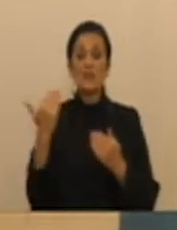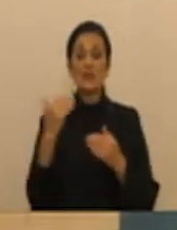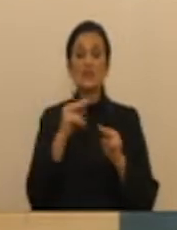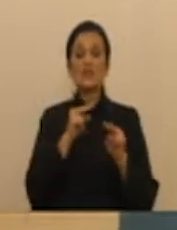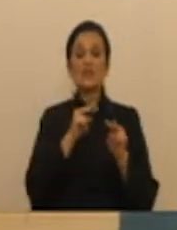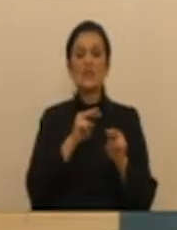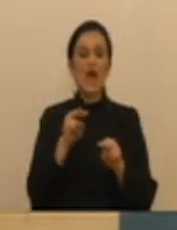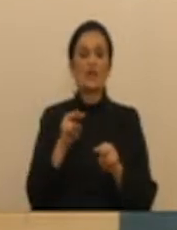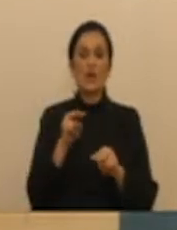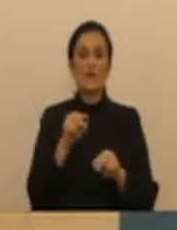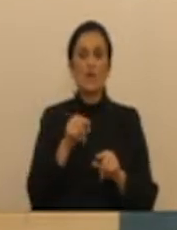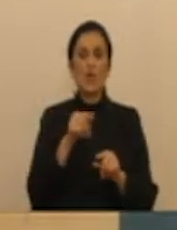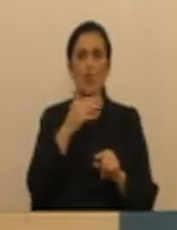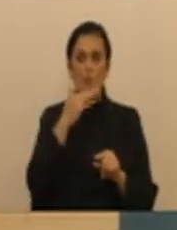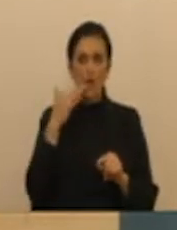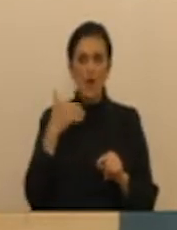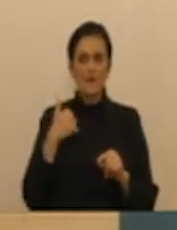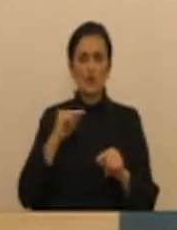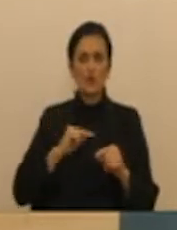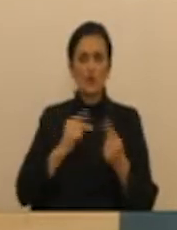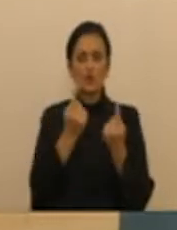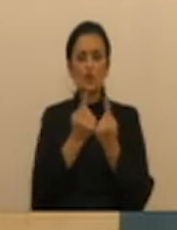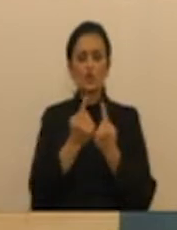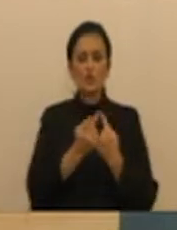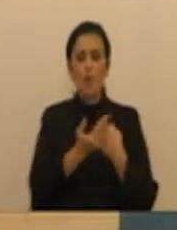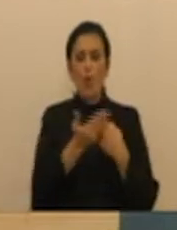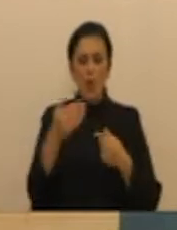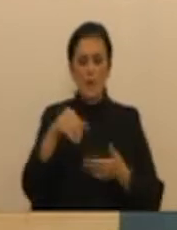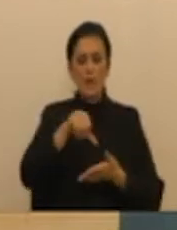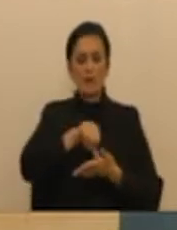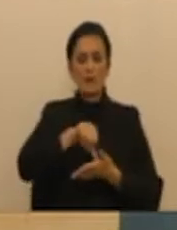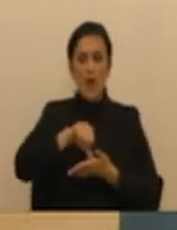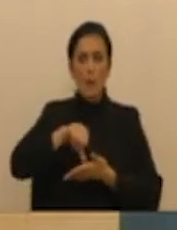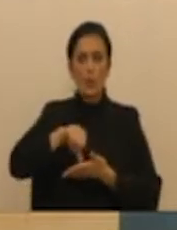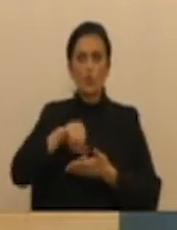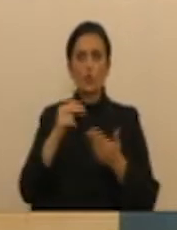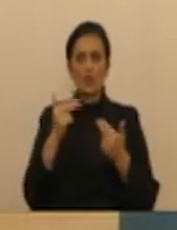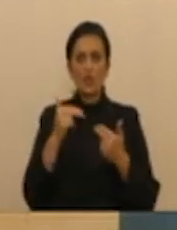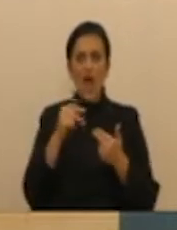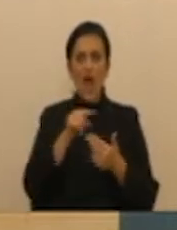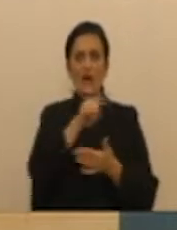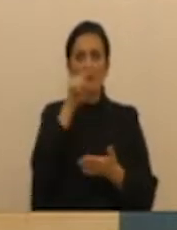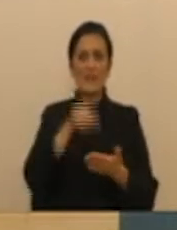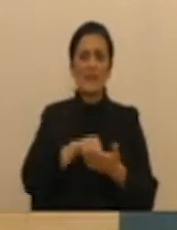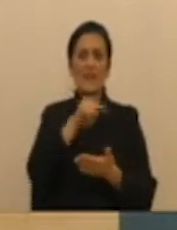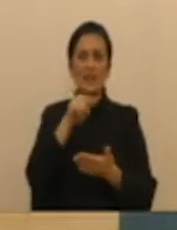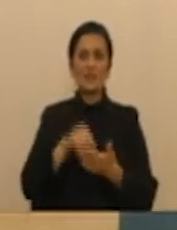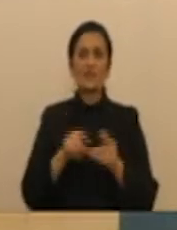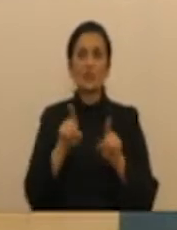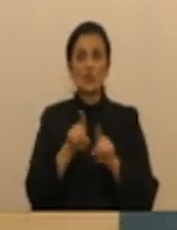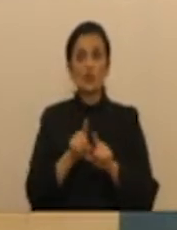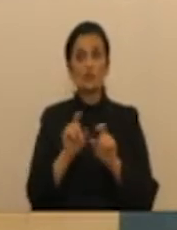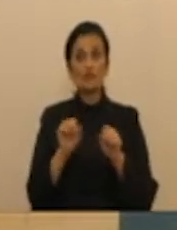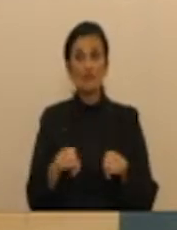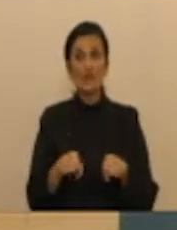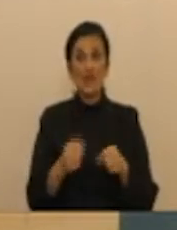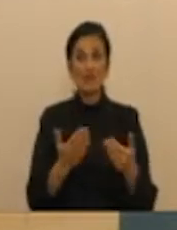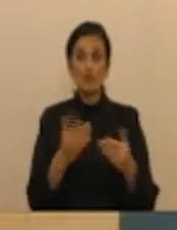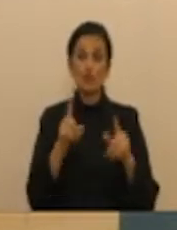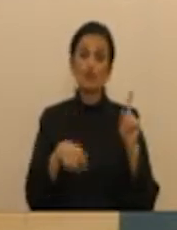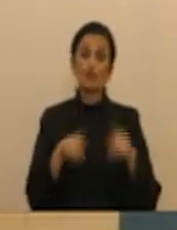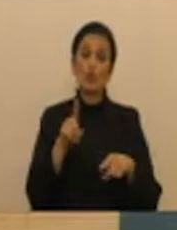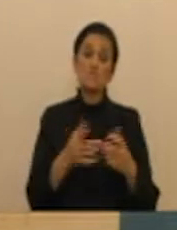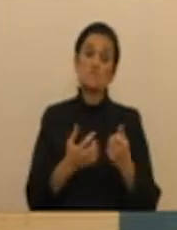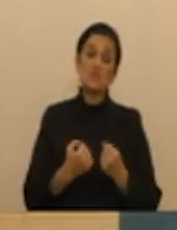აქ ბევრი ჩვენი კოლეგები გამოდიოდნენ და კითხვებს სვამდნენ ისეთ, რომელიც შეიძლება ზოგი მისაღები